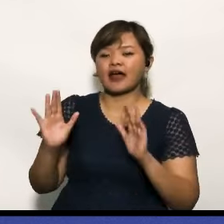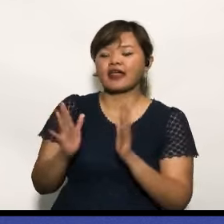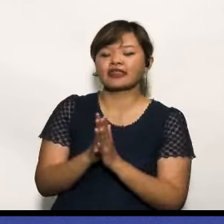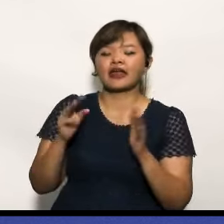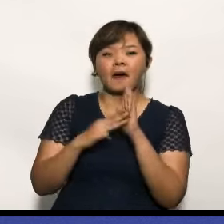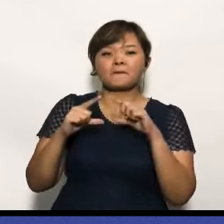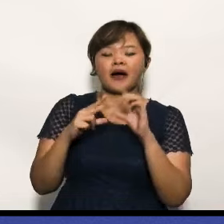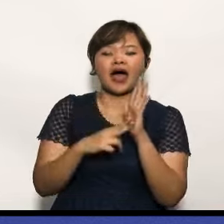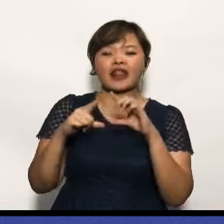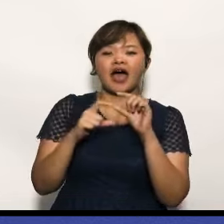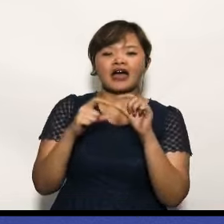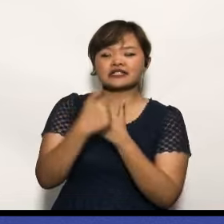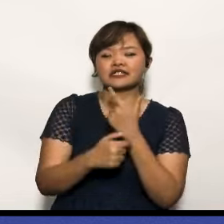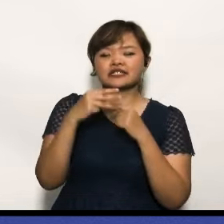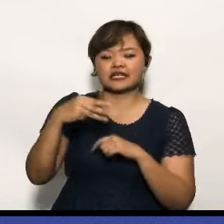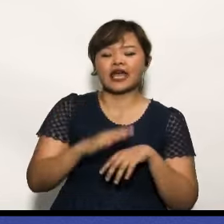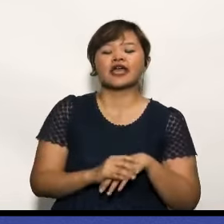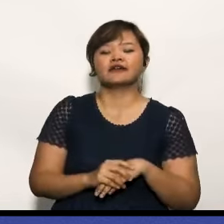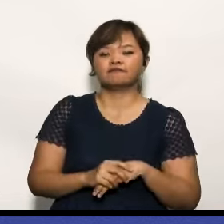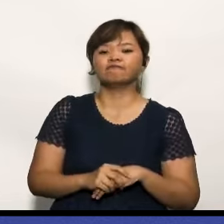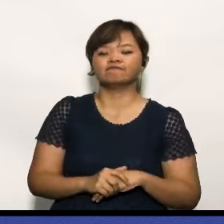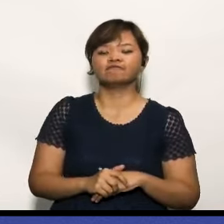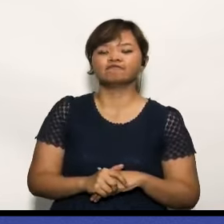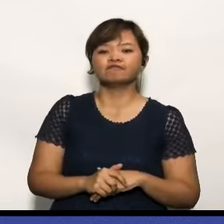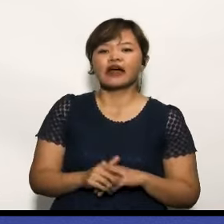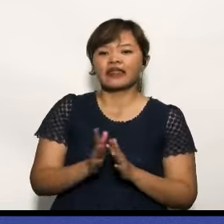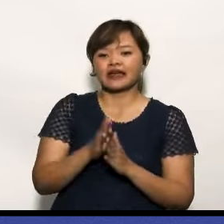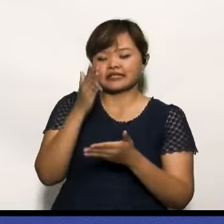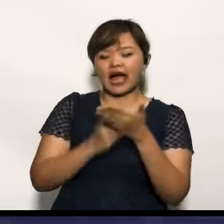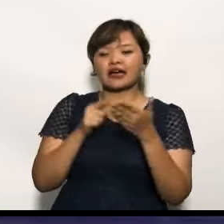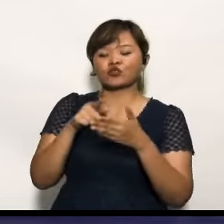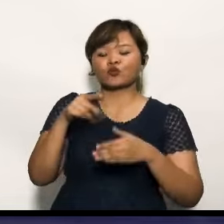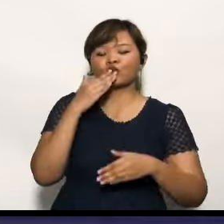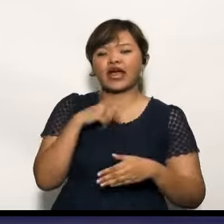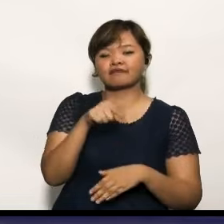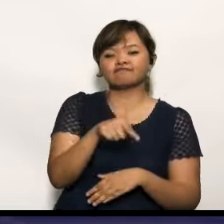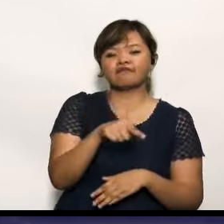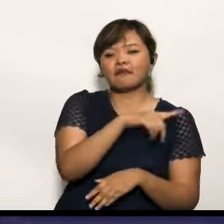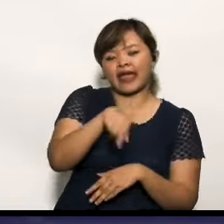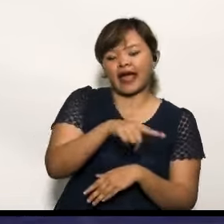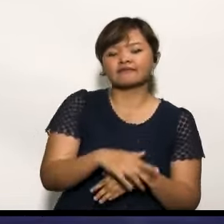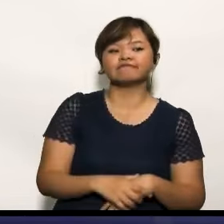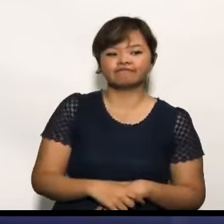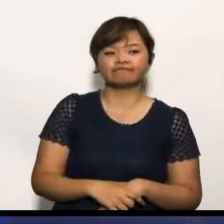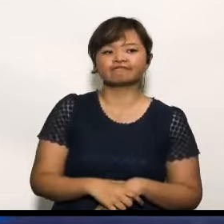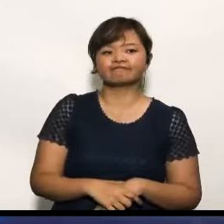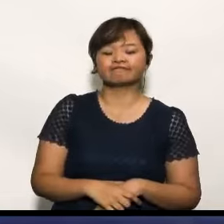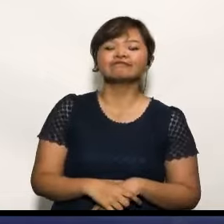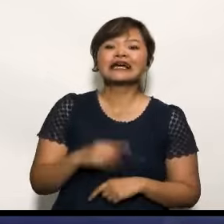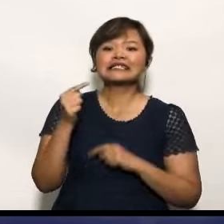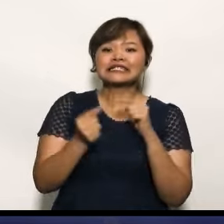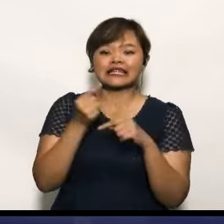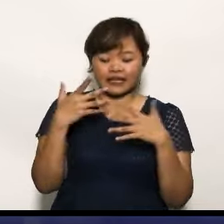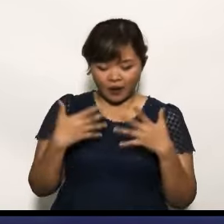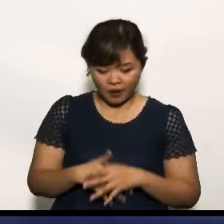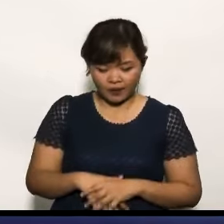yang setengah itu menjadi milik pusaka mereka. Kurang lebih ceritanya adalah Yosua